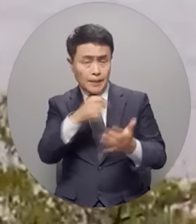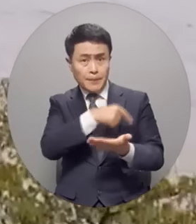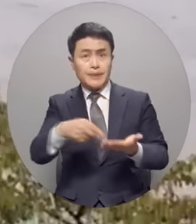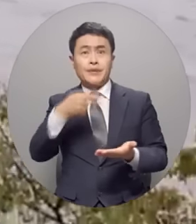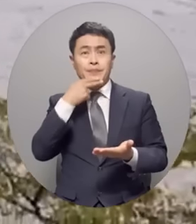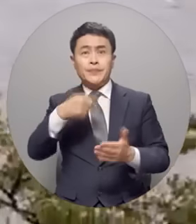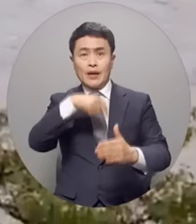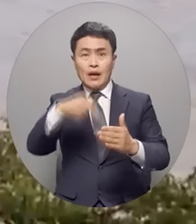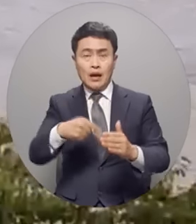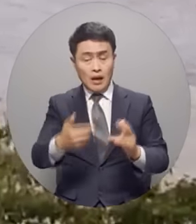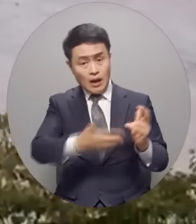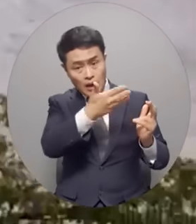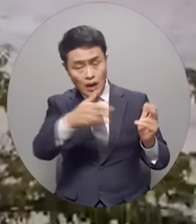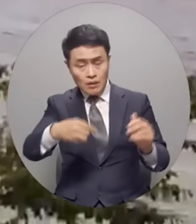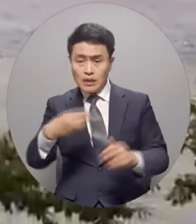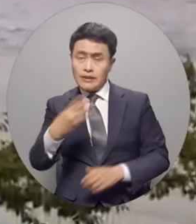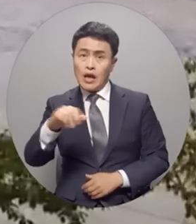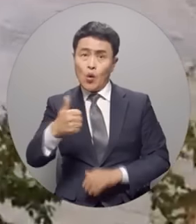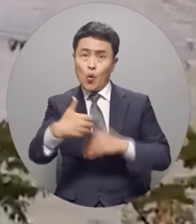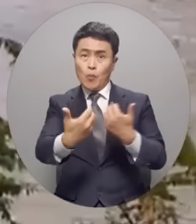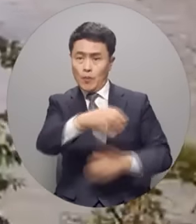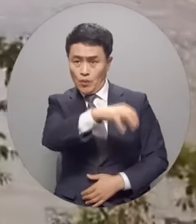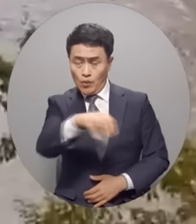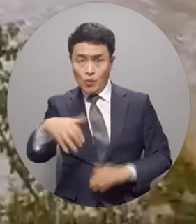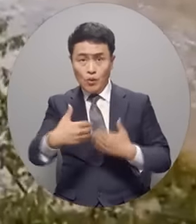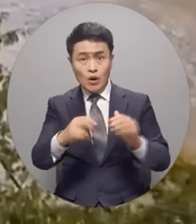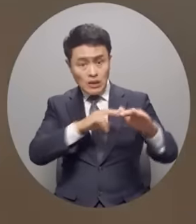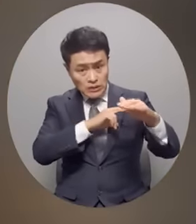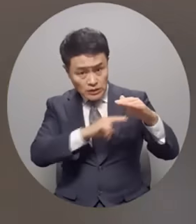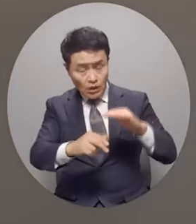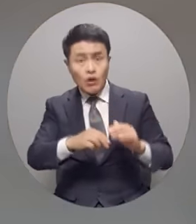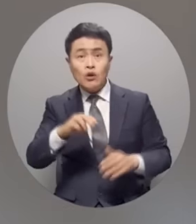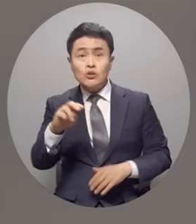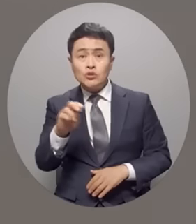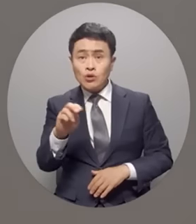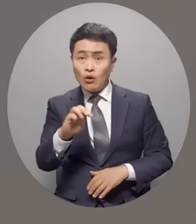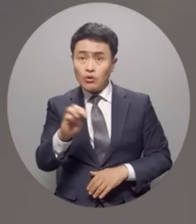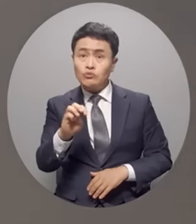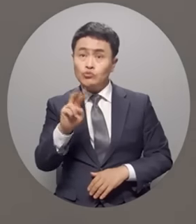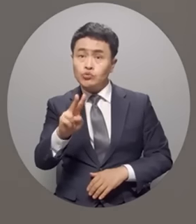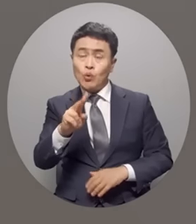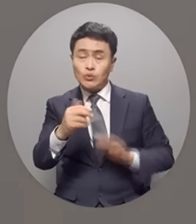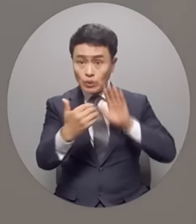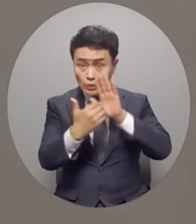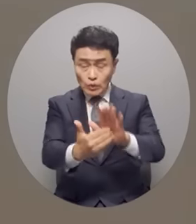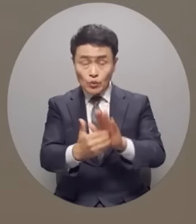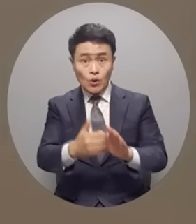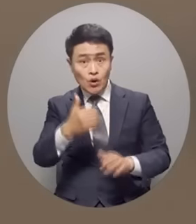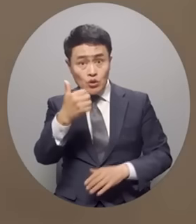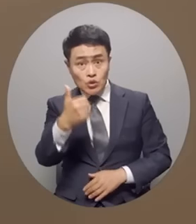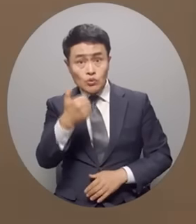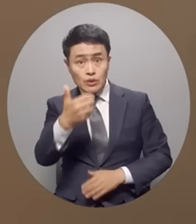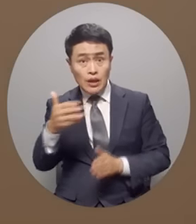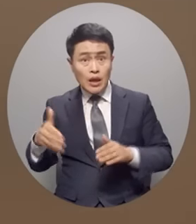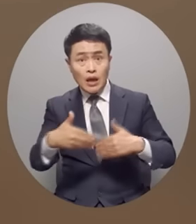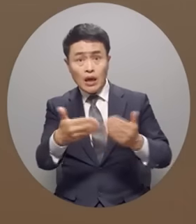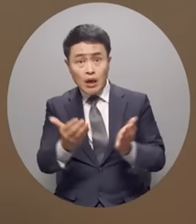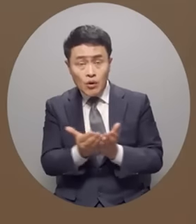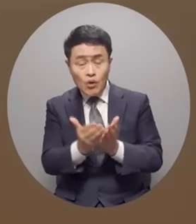가운데 하천변 3,561곳과 지하차도 32곳이 통제되고 있고 53개